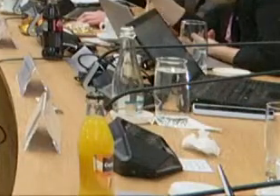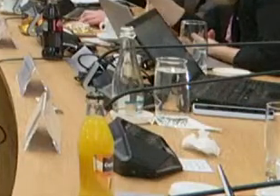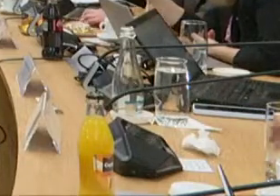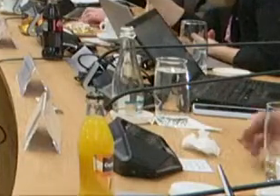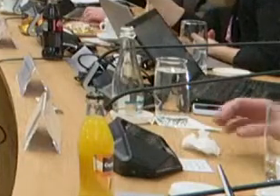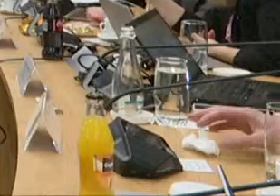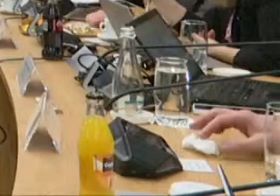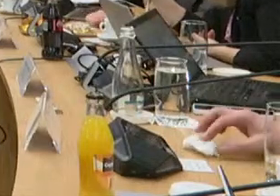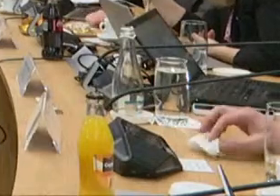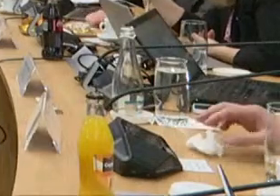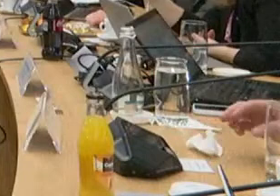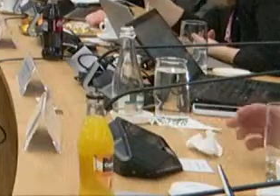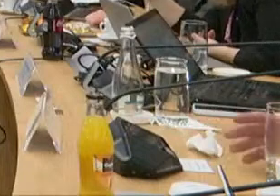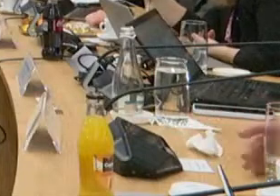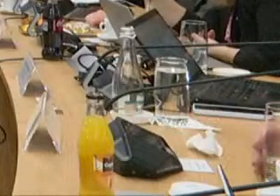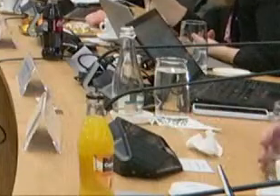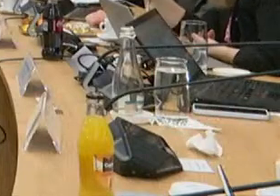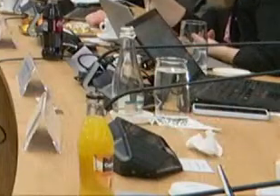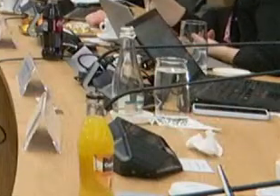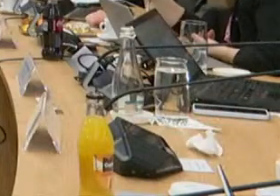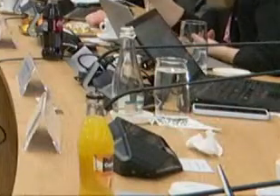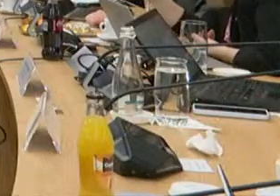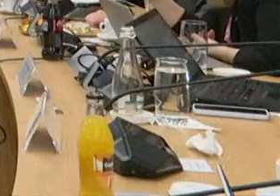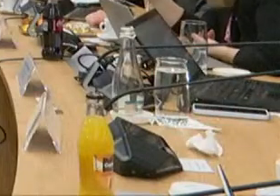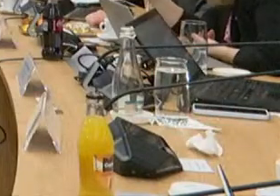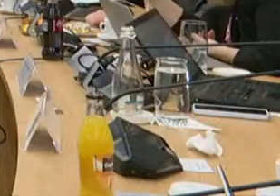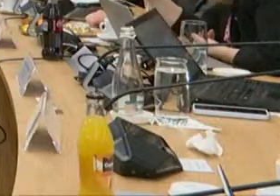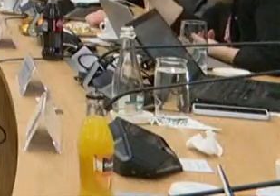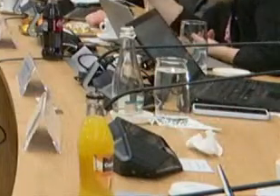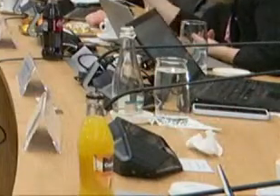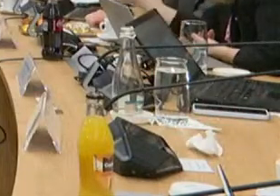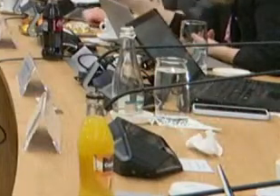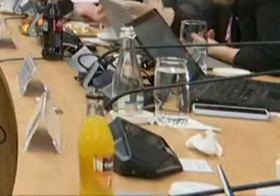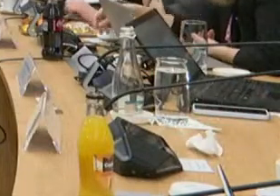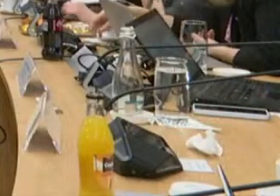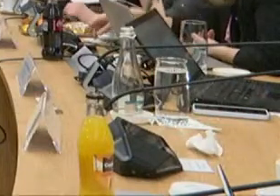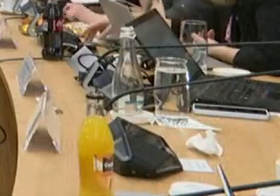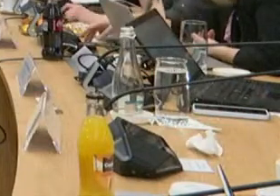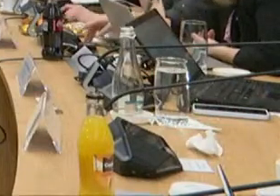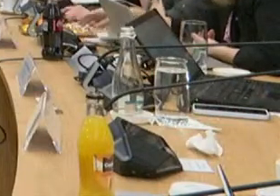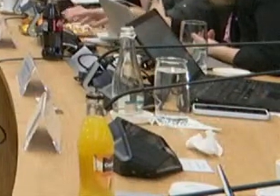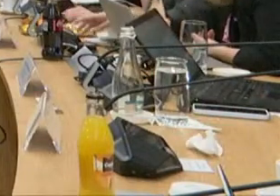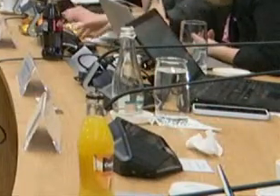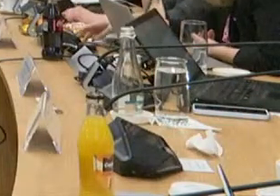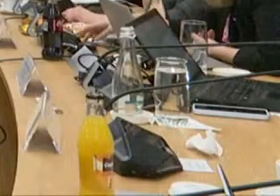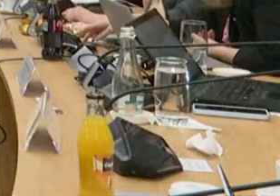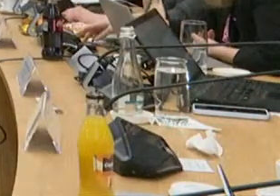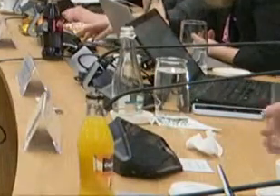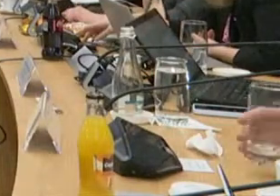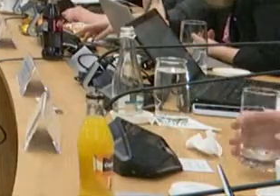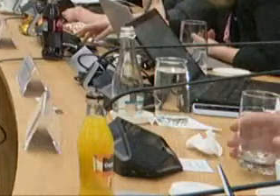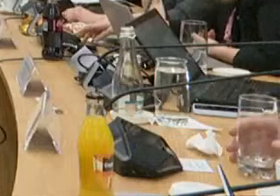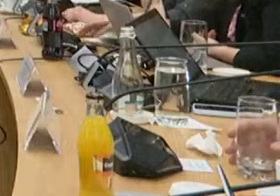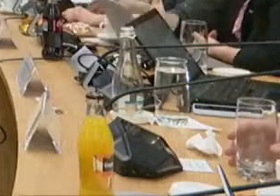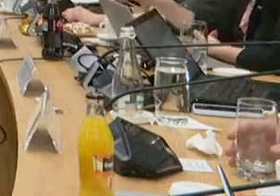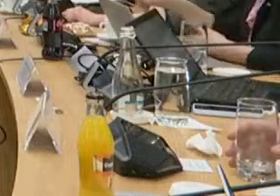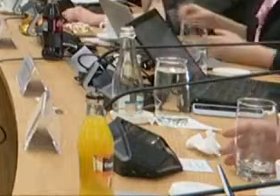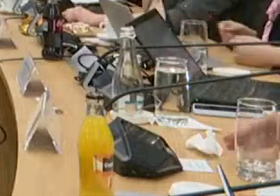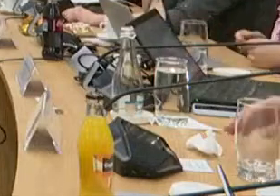sigură că știți diferența între nu s a construit Nu că nu se va construi dar nu mai